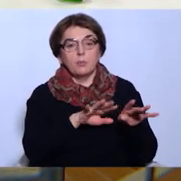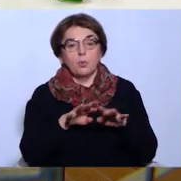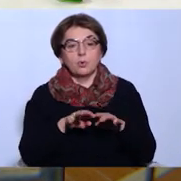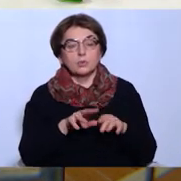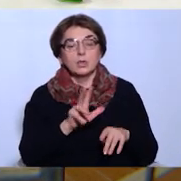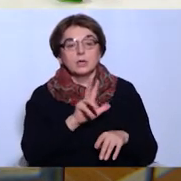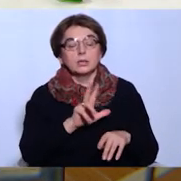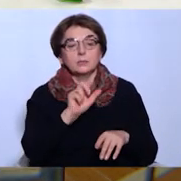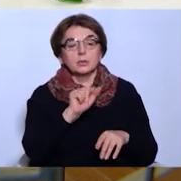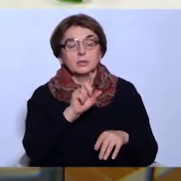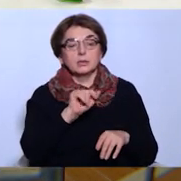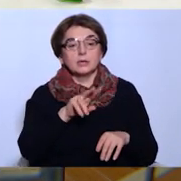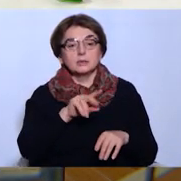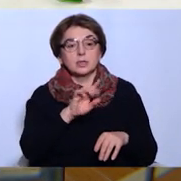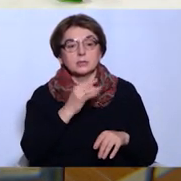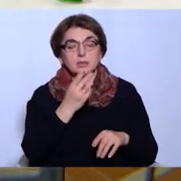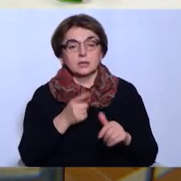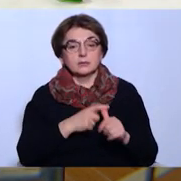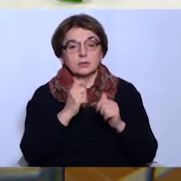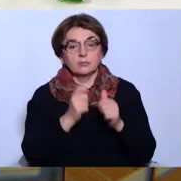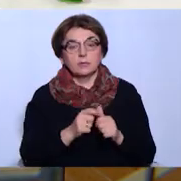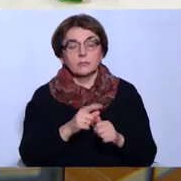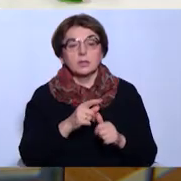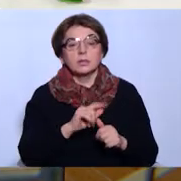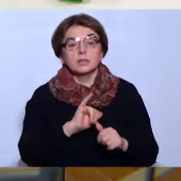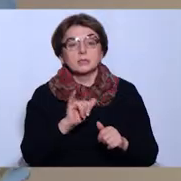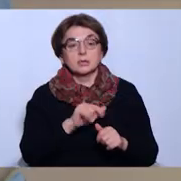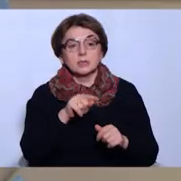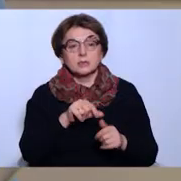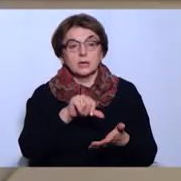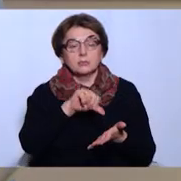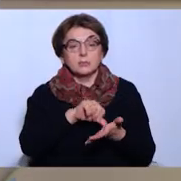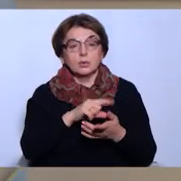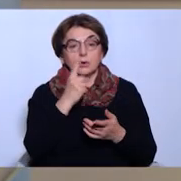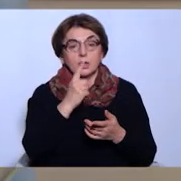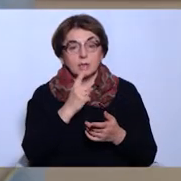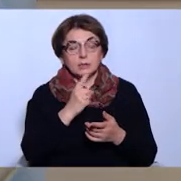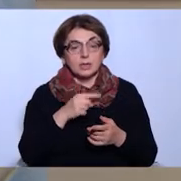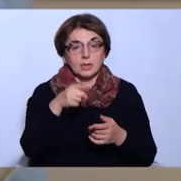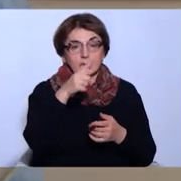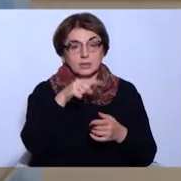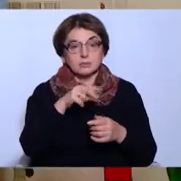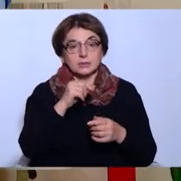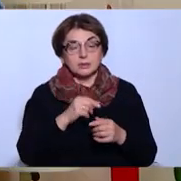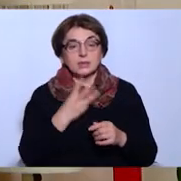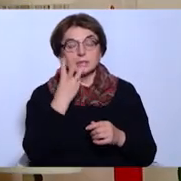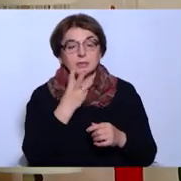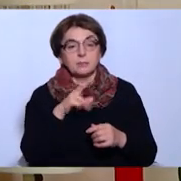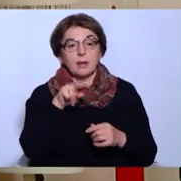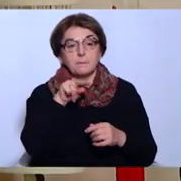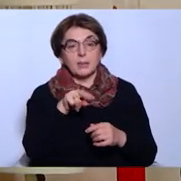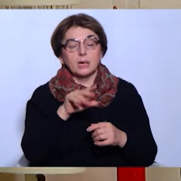ეწოდება ჰიბრიდიზაცია და რადგან ჰიბრიდიზაციაში მონაწილეობა მიიღო ერთმა ესმა და სამმა პ ორბიტალმა,